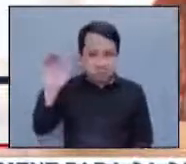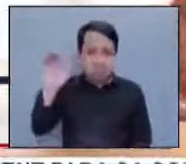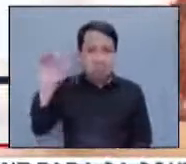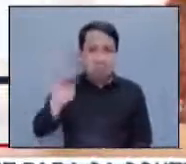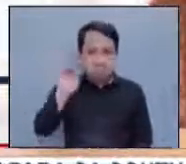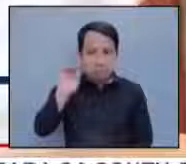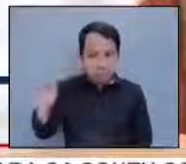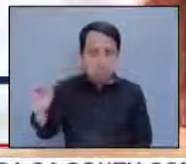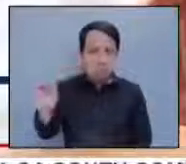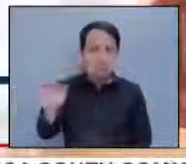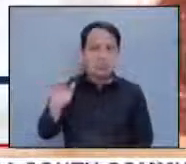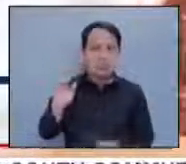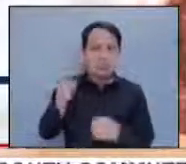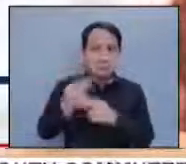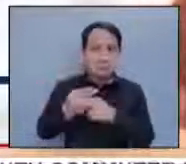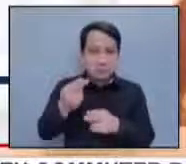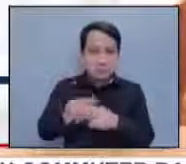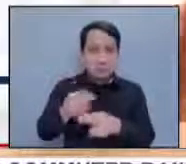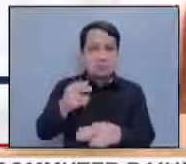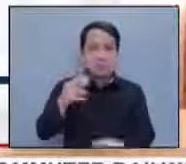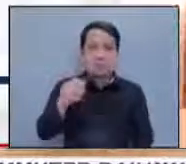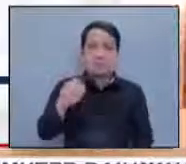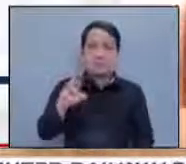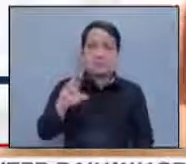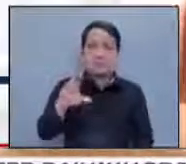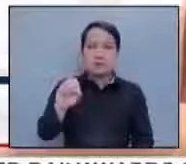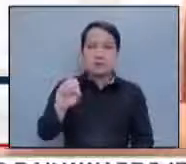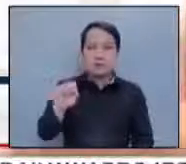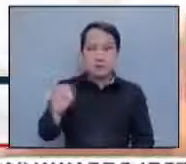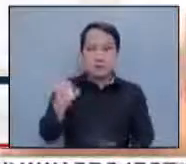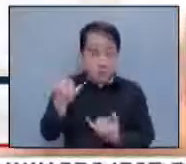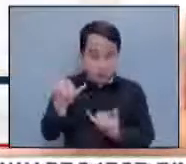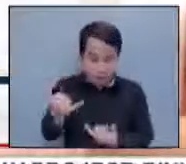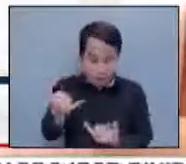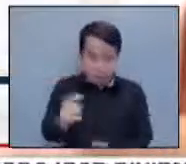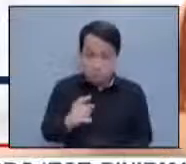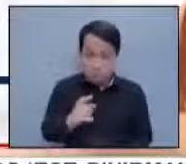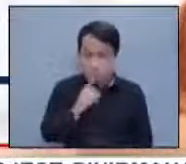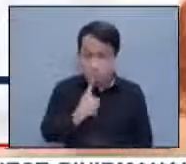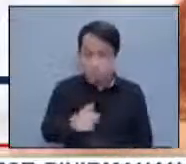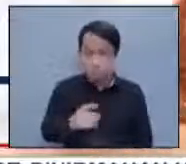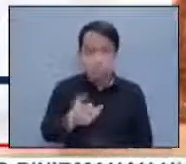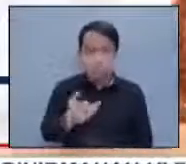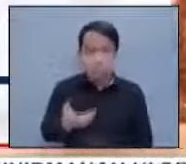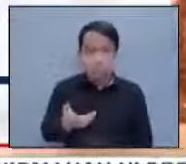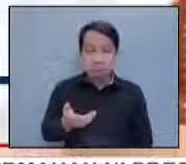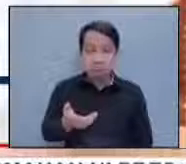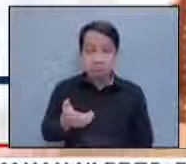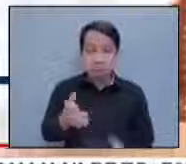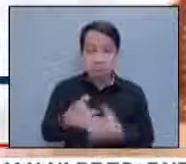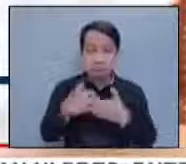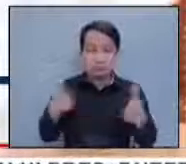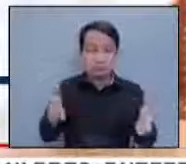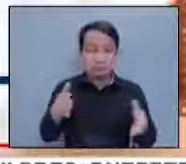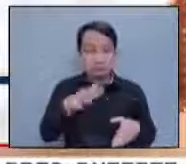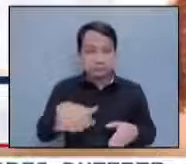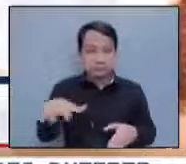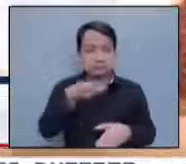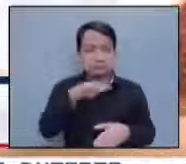yurakan ang pangalang Marcos. Eh ngayon na napatunayan na ang great majority of the Filipinos